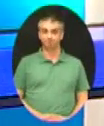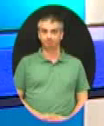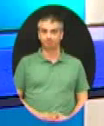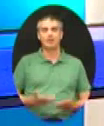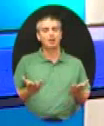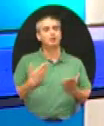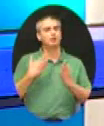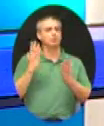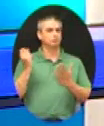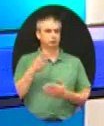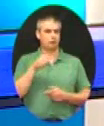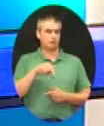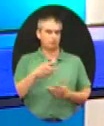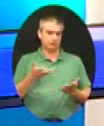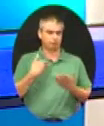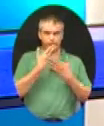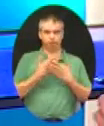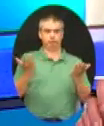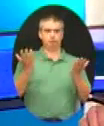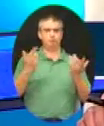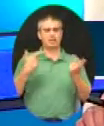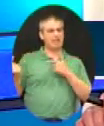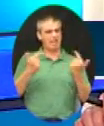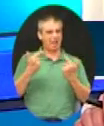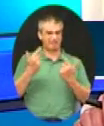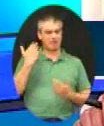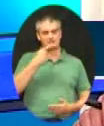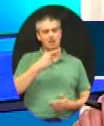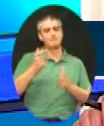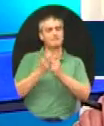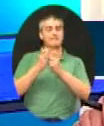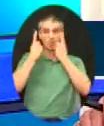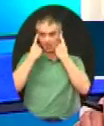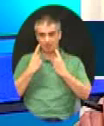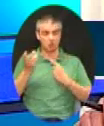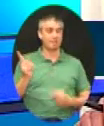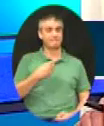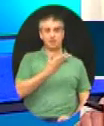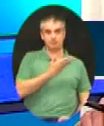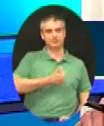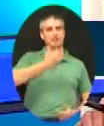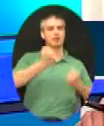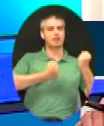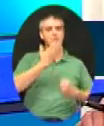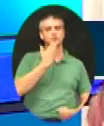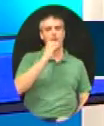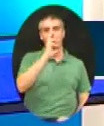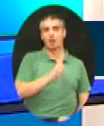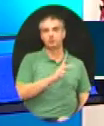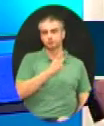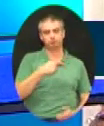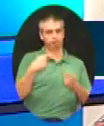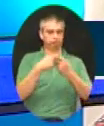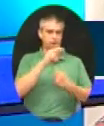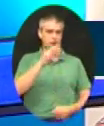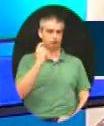טוב, במהלך השבוע הזה נחשפנו לקרב הזה שהתנהל בין המפלגות החרדיות ובין שר התחבורה ישראל כץ, סביב